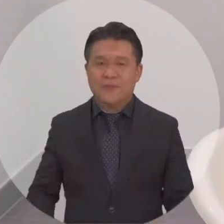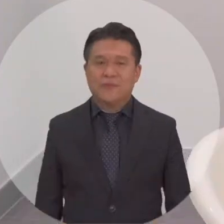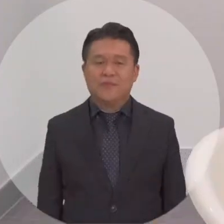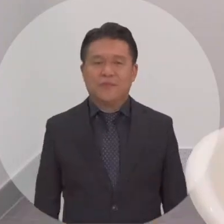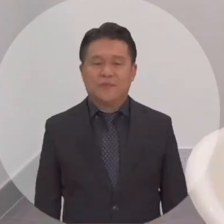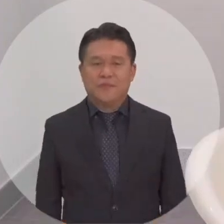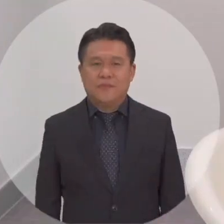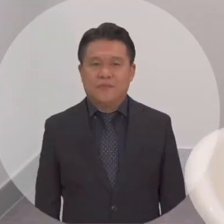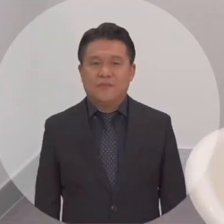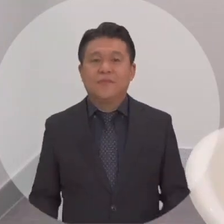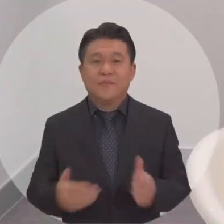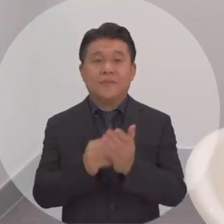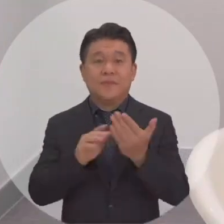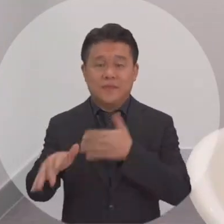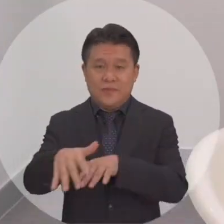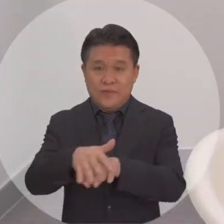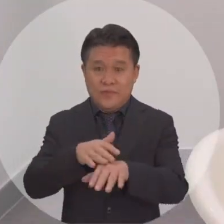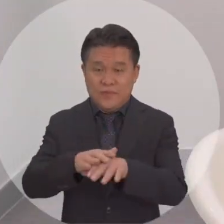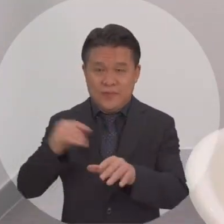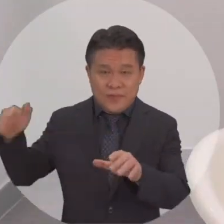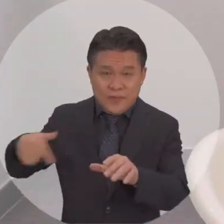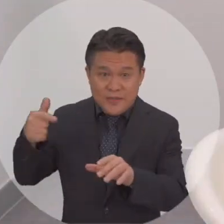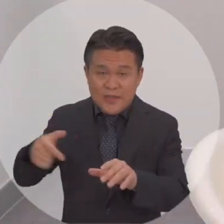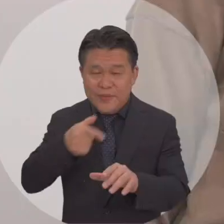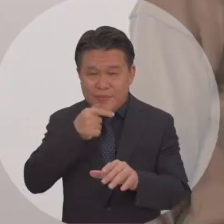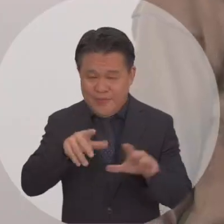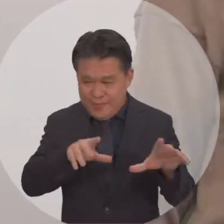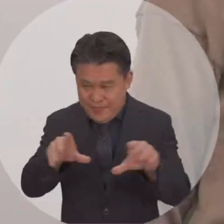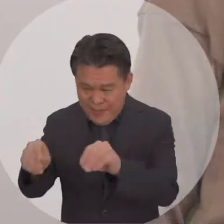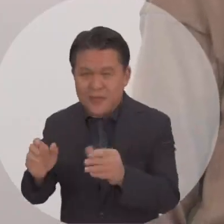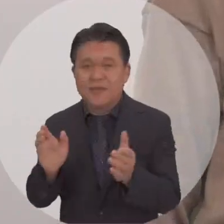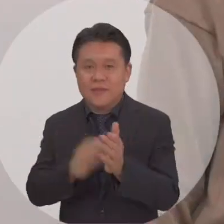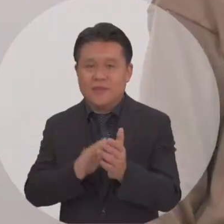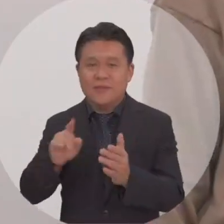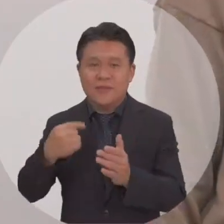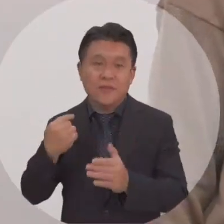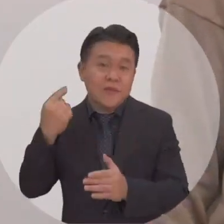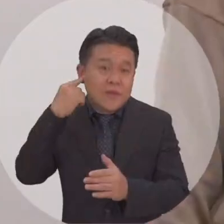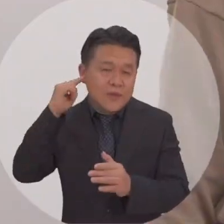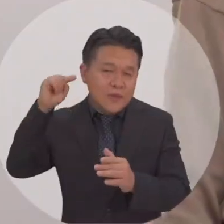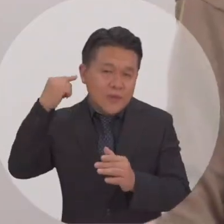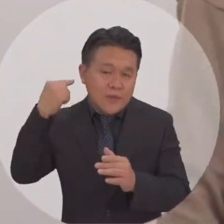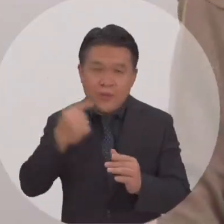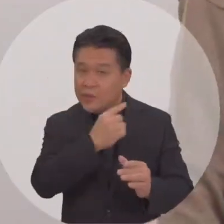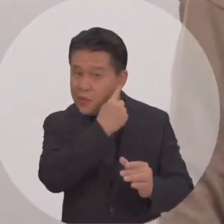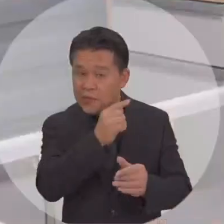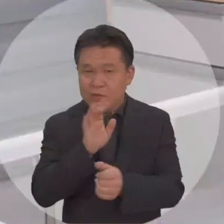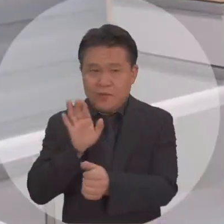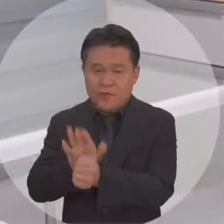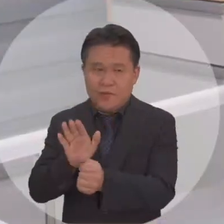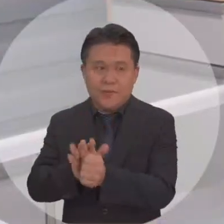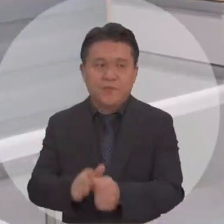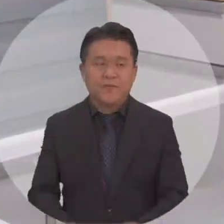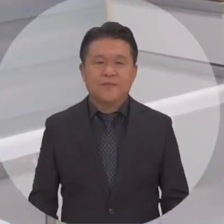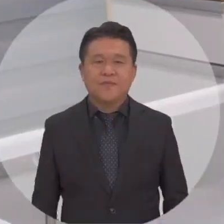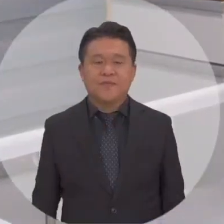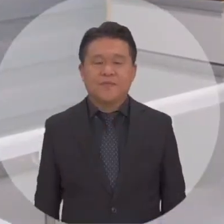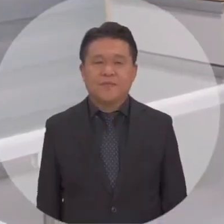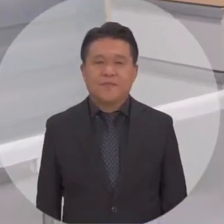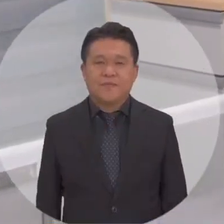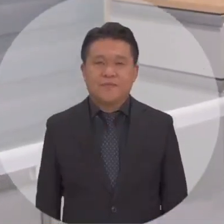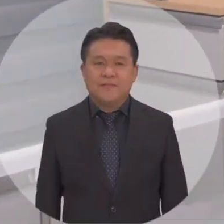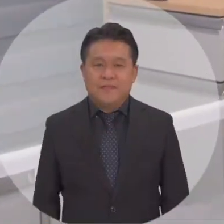목욕 후 수건이나 드라이어로 물기를 제거하고 귀 안은 면봉으로 닦아줍니다. 로션